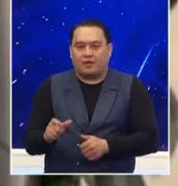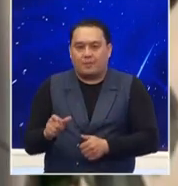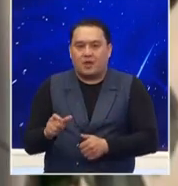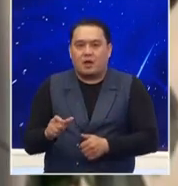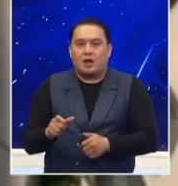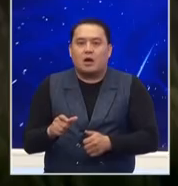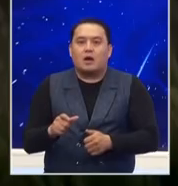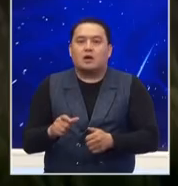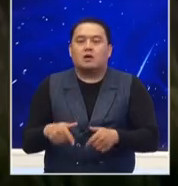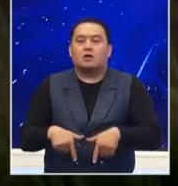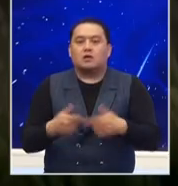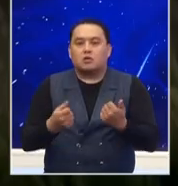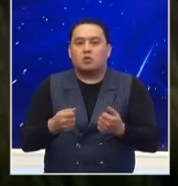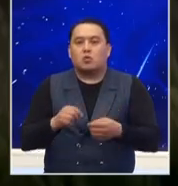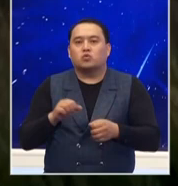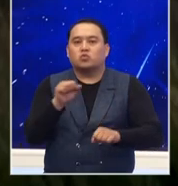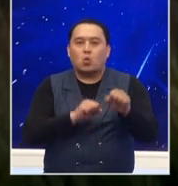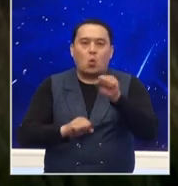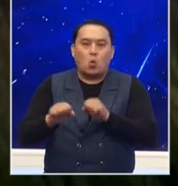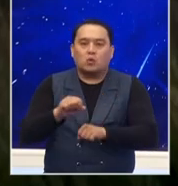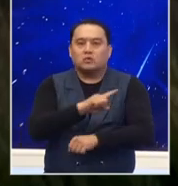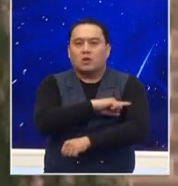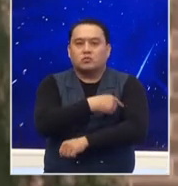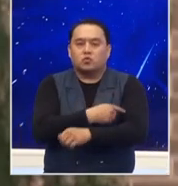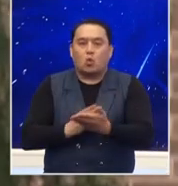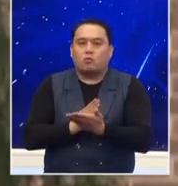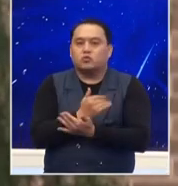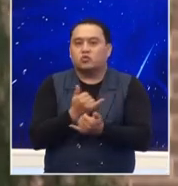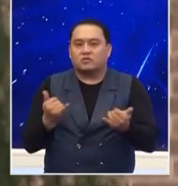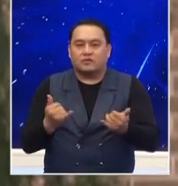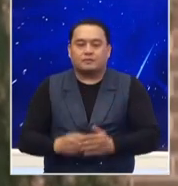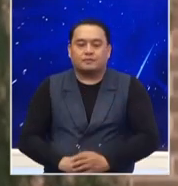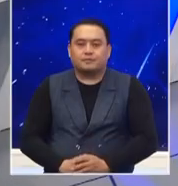Это покрывает отелям расходы на уборку и санитарное обслуживание.